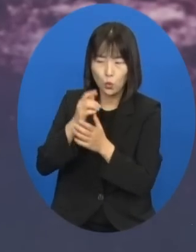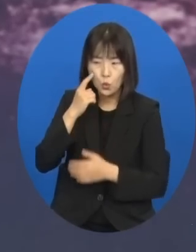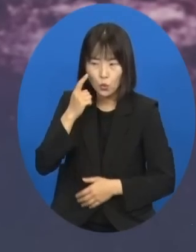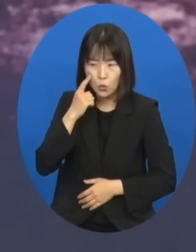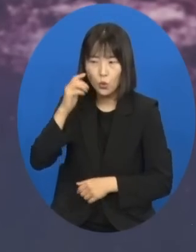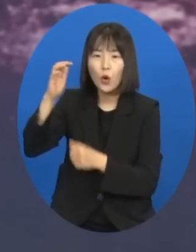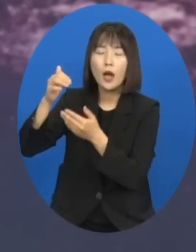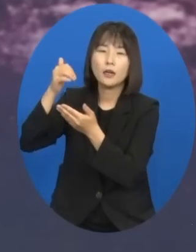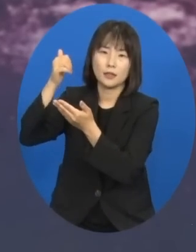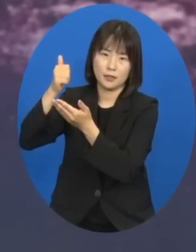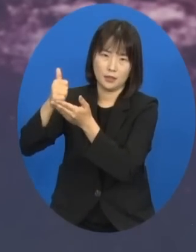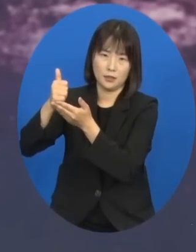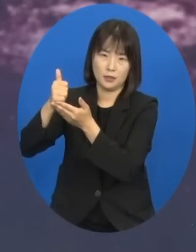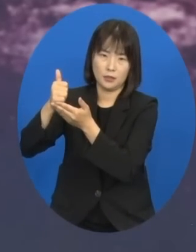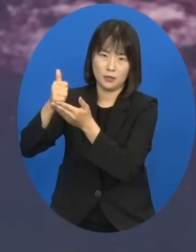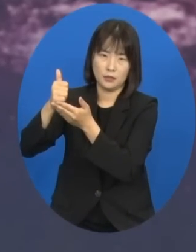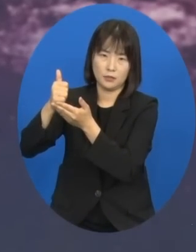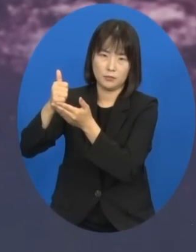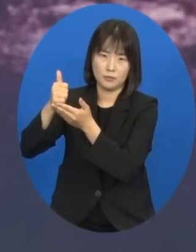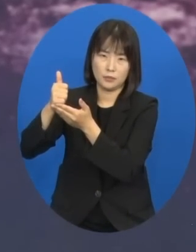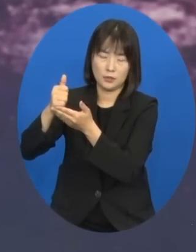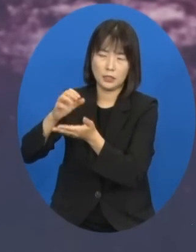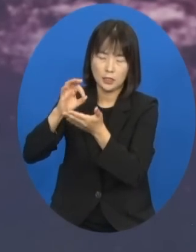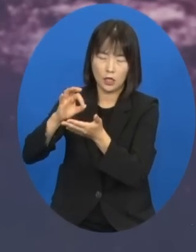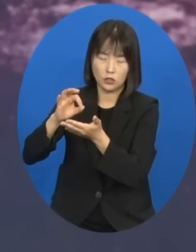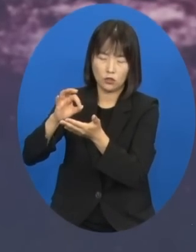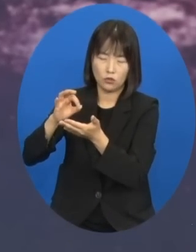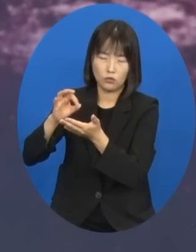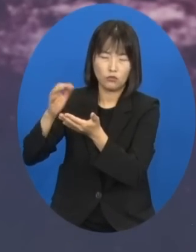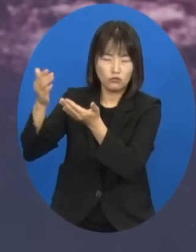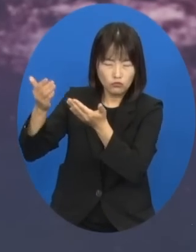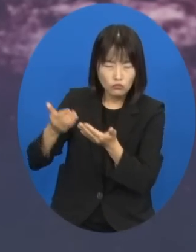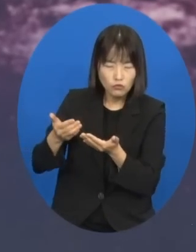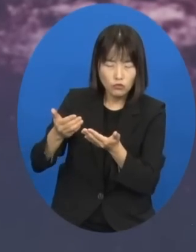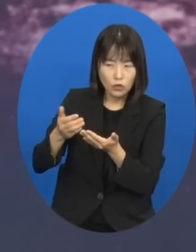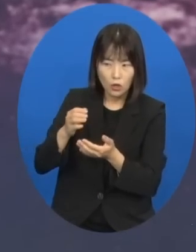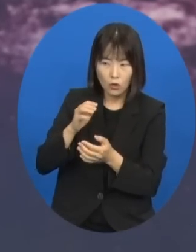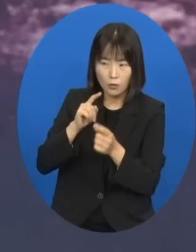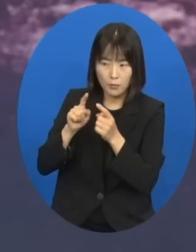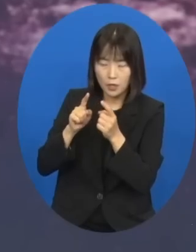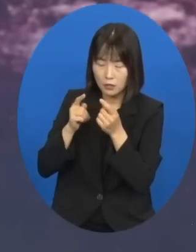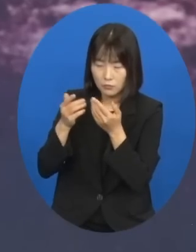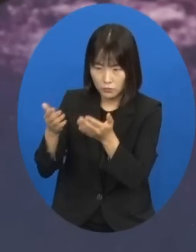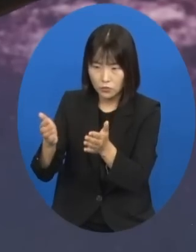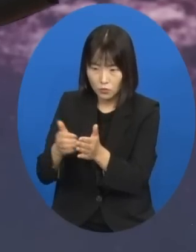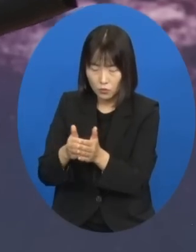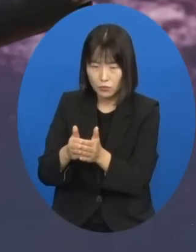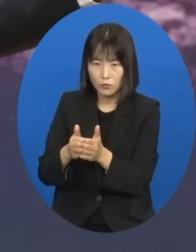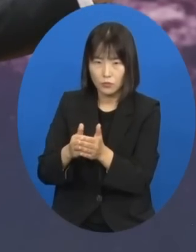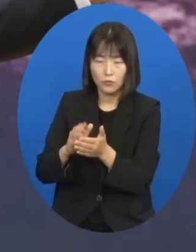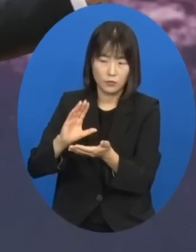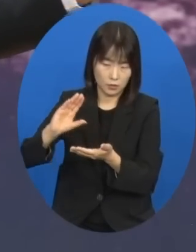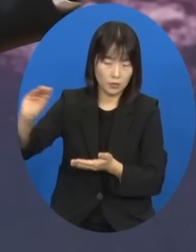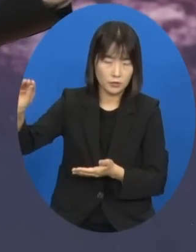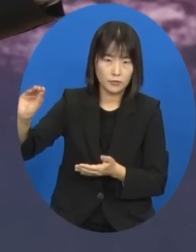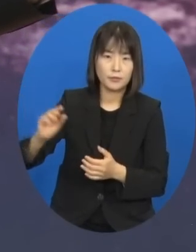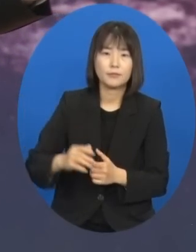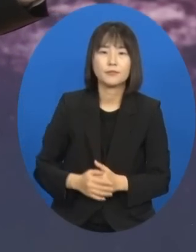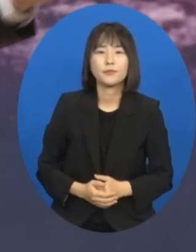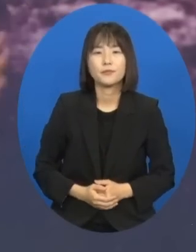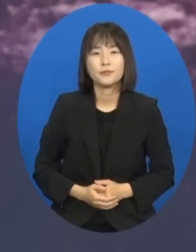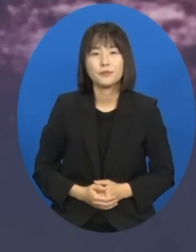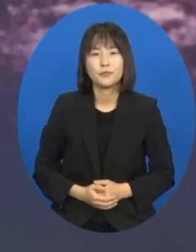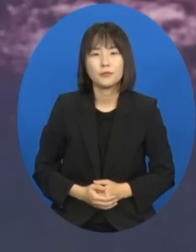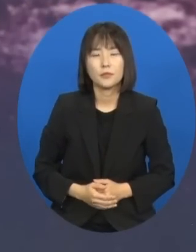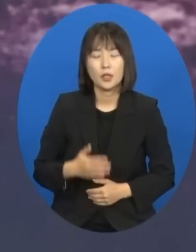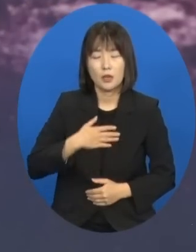하나님께서 채워주실 것입니다 라고 이제 그 제가 말씀을 드리고 이제 부장님 나가셨어요. 그런데 제가